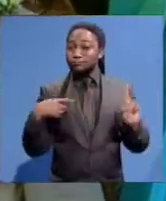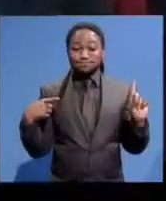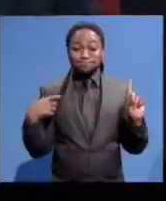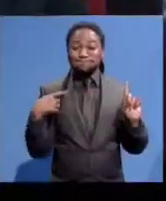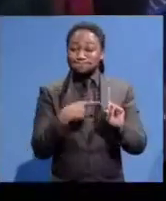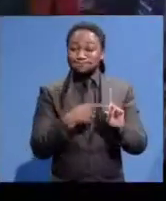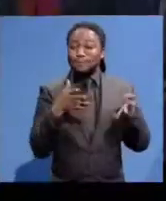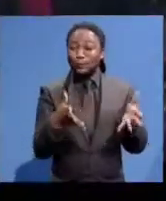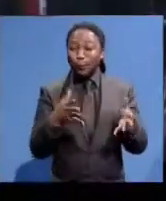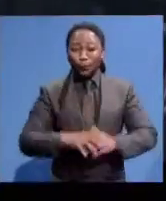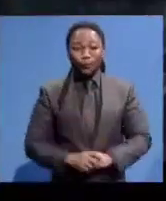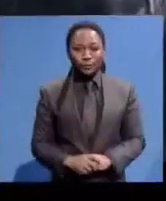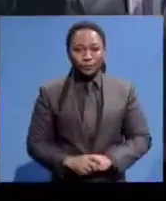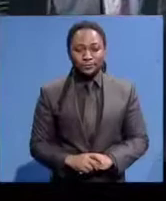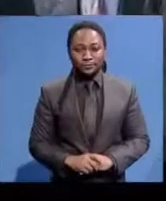onthou.